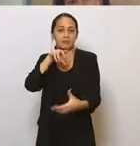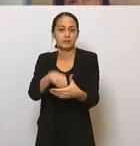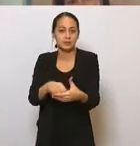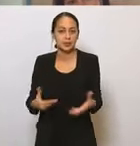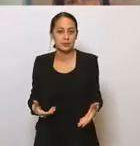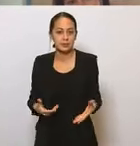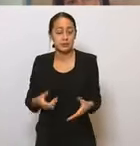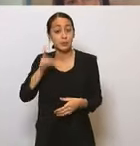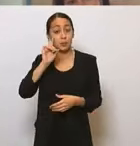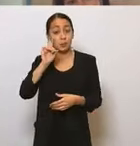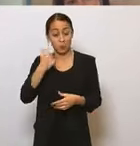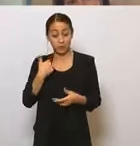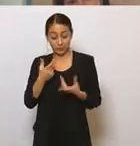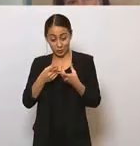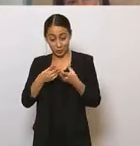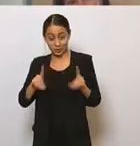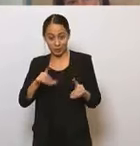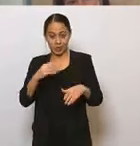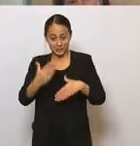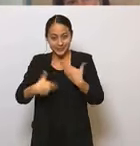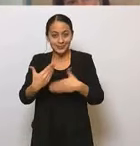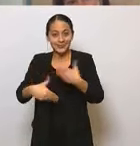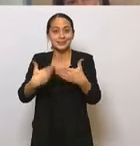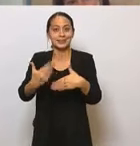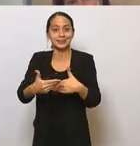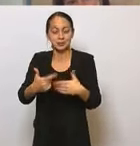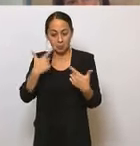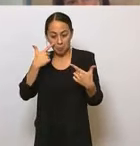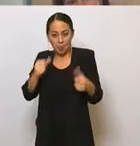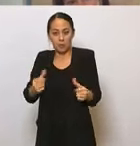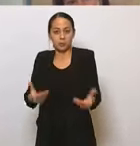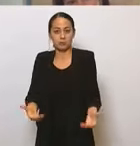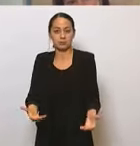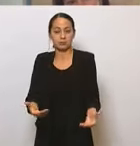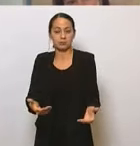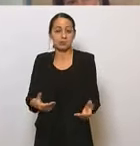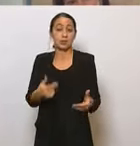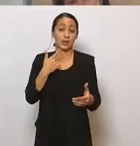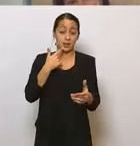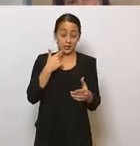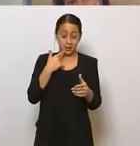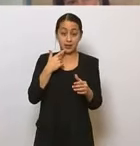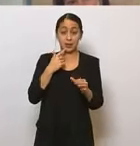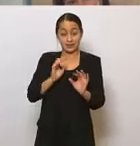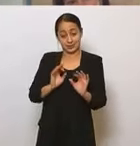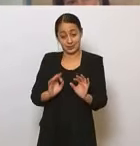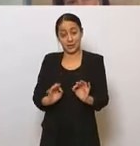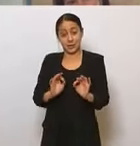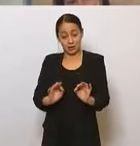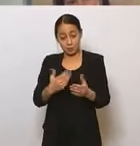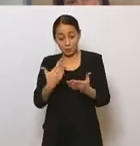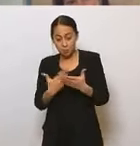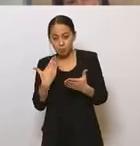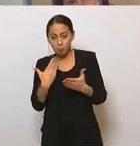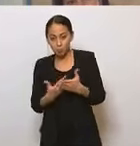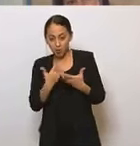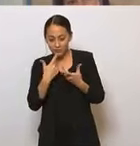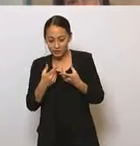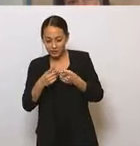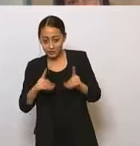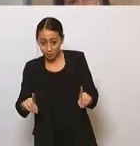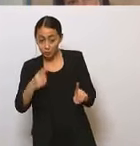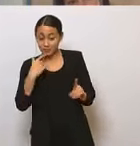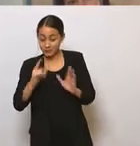la démocratie qui avance. Et la légitimité démocratique est ce qui va établir les lois du